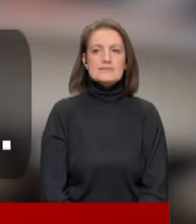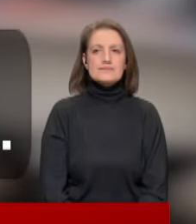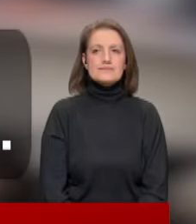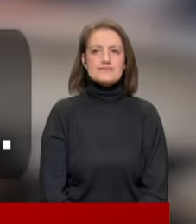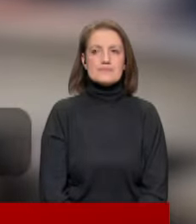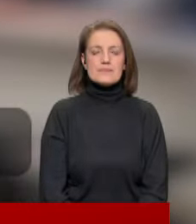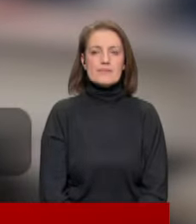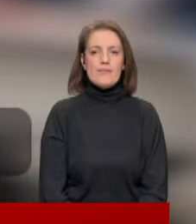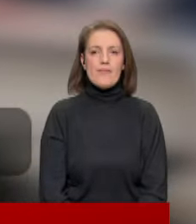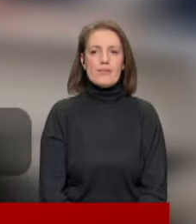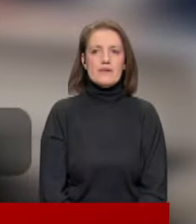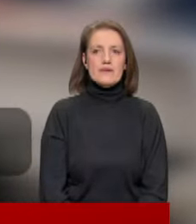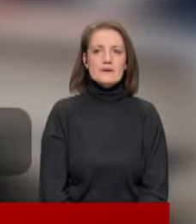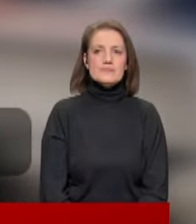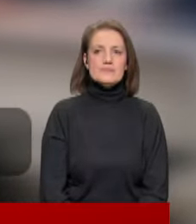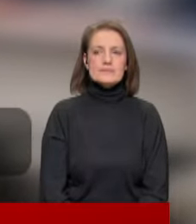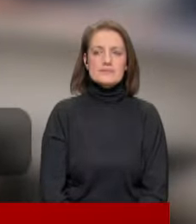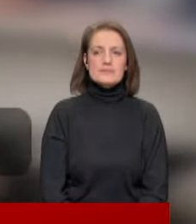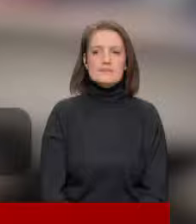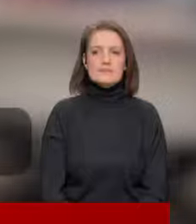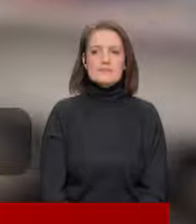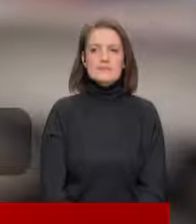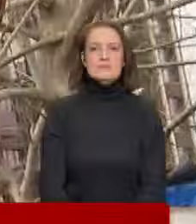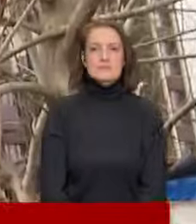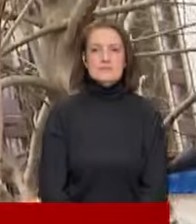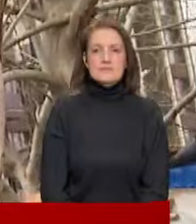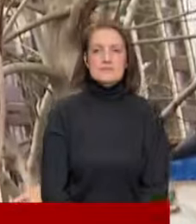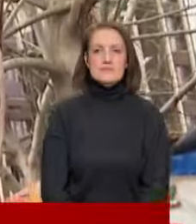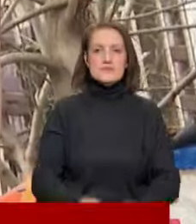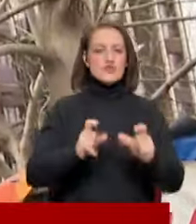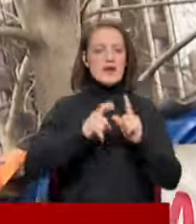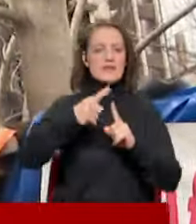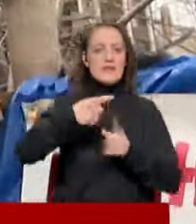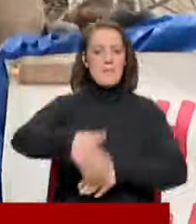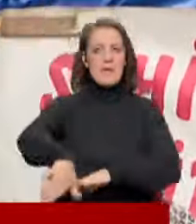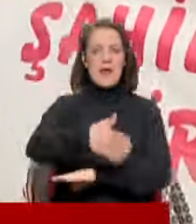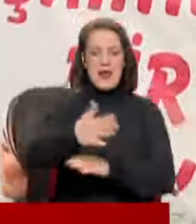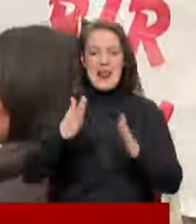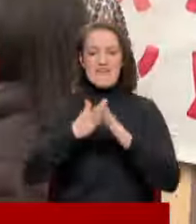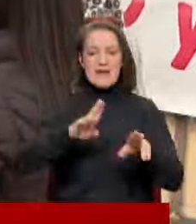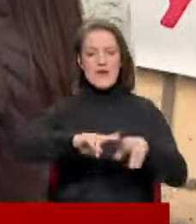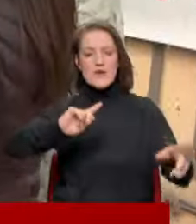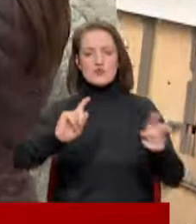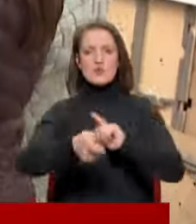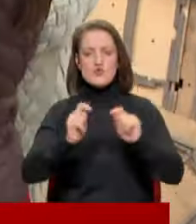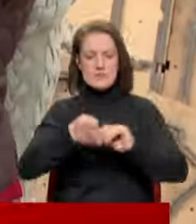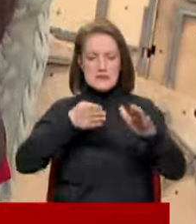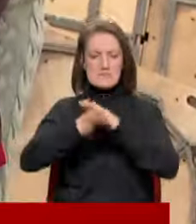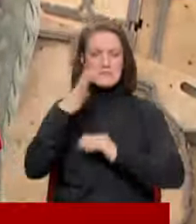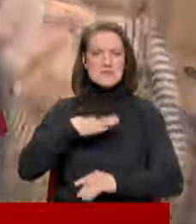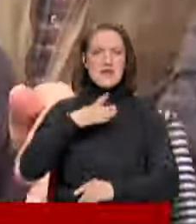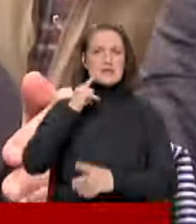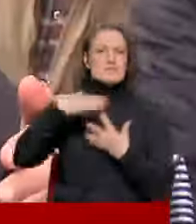inşaatı da vatandaş olarak kabul etmiyoruz Çünkü mağdur ediliyor Şahintepe mahallesi'de evini kentsel dönüşüme sokmak isteyen